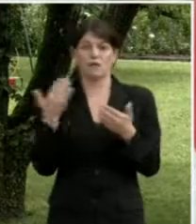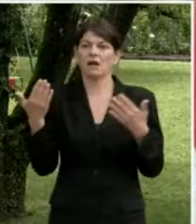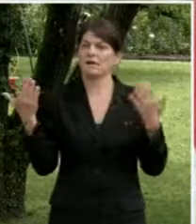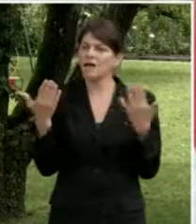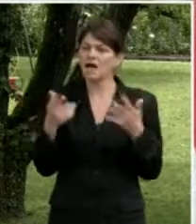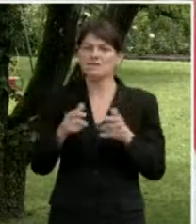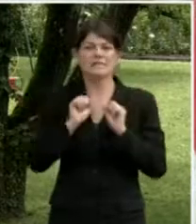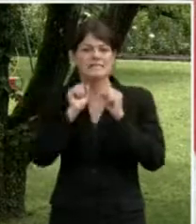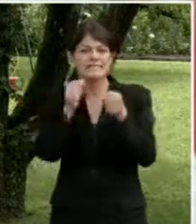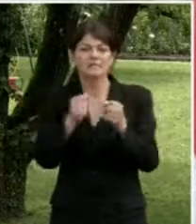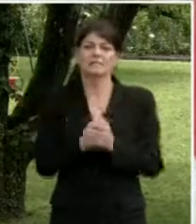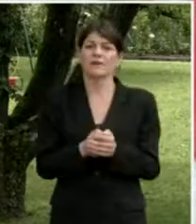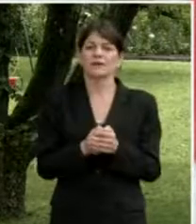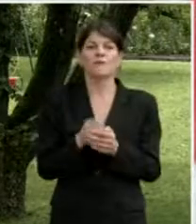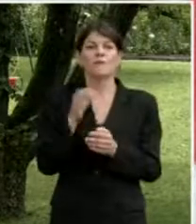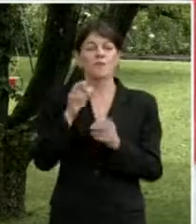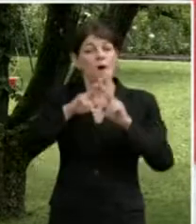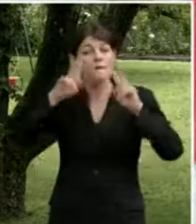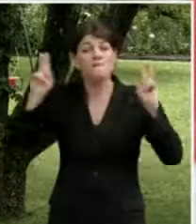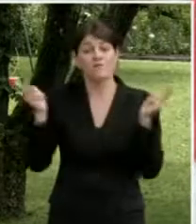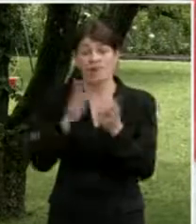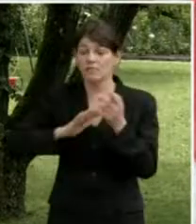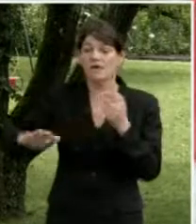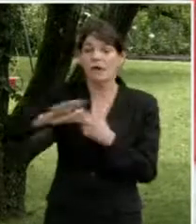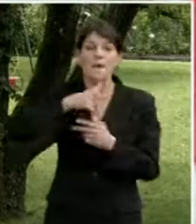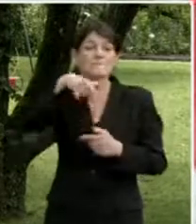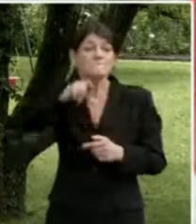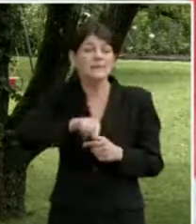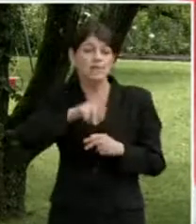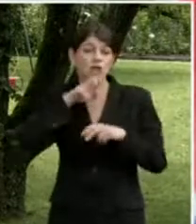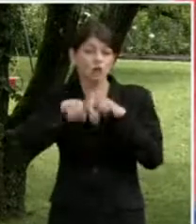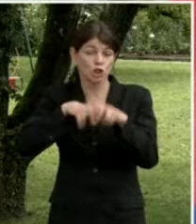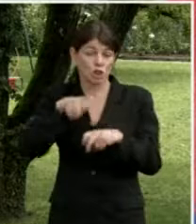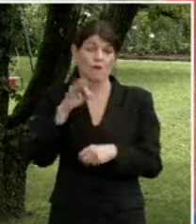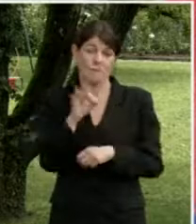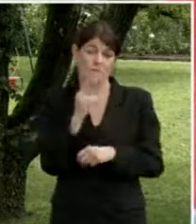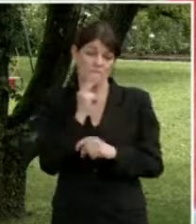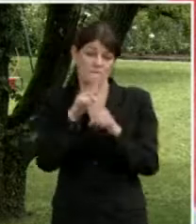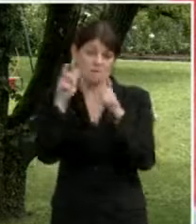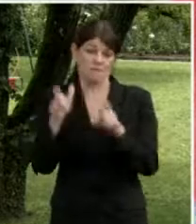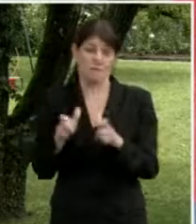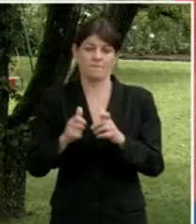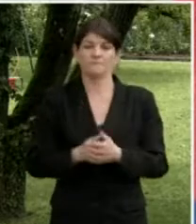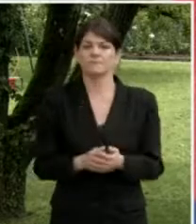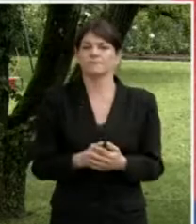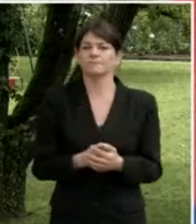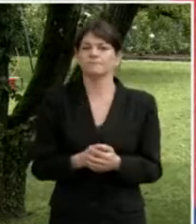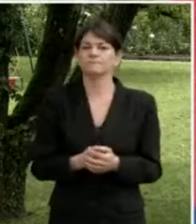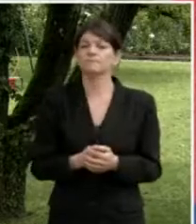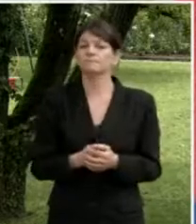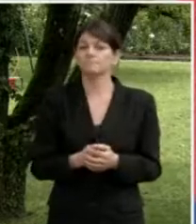die Initiative für eine weltweite Mindeststeuer für Unternehmen.